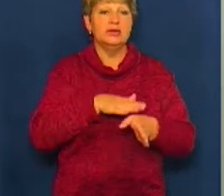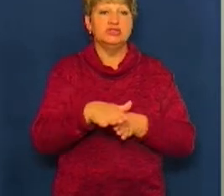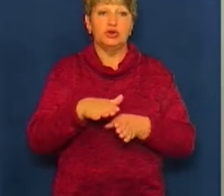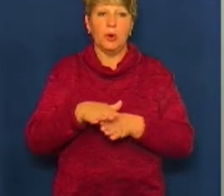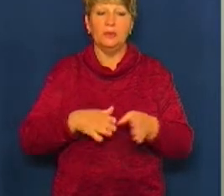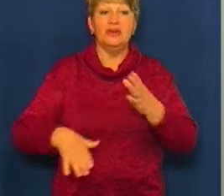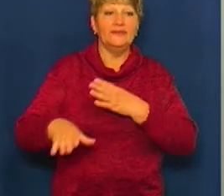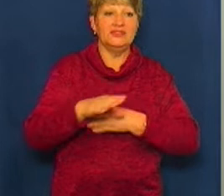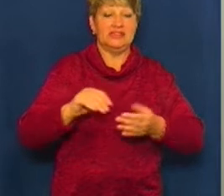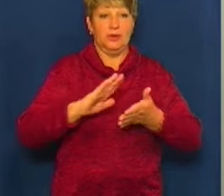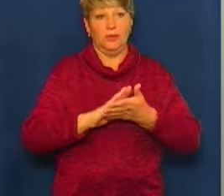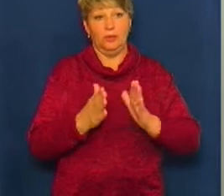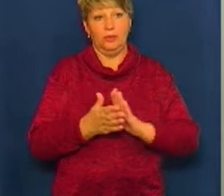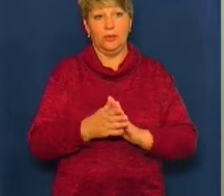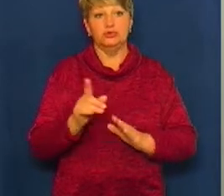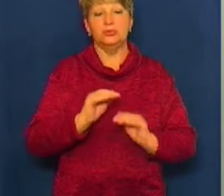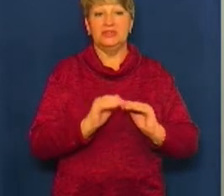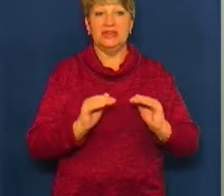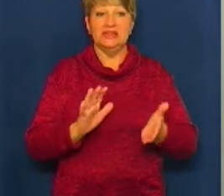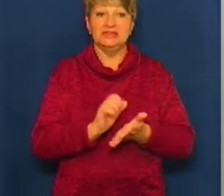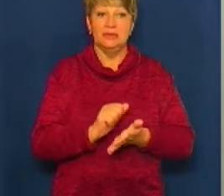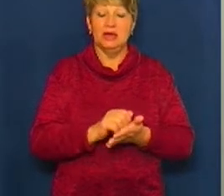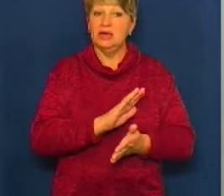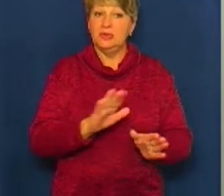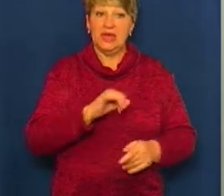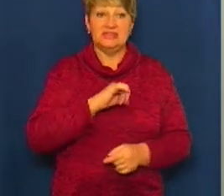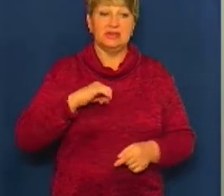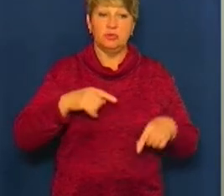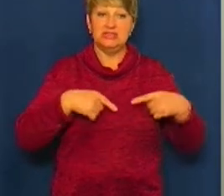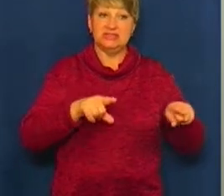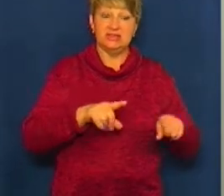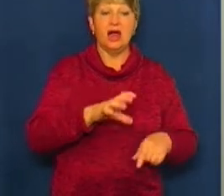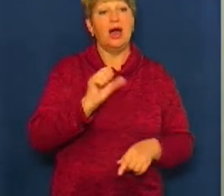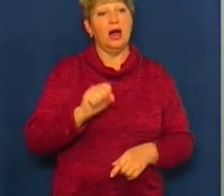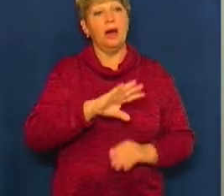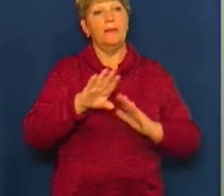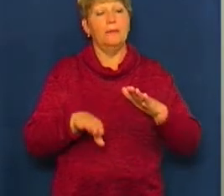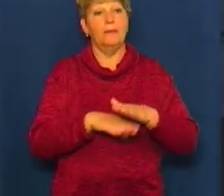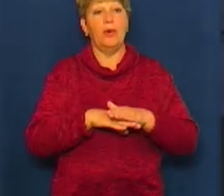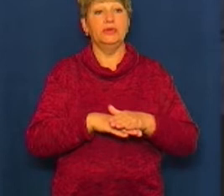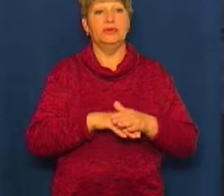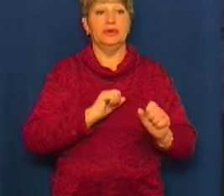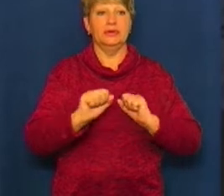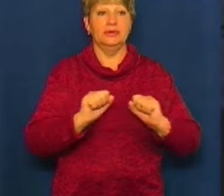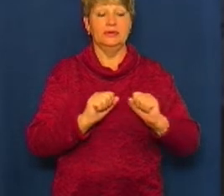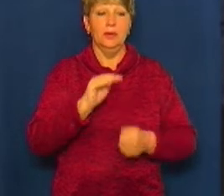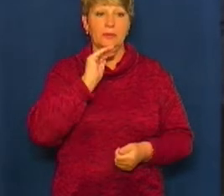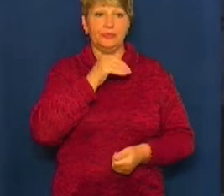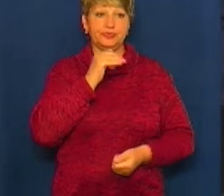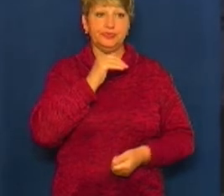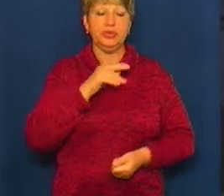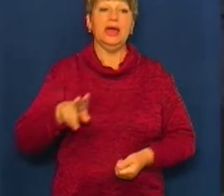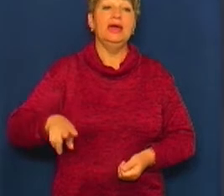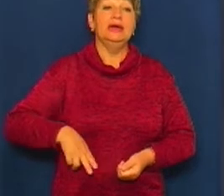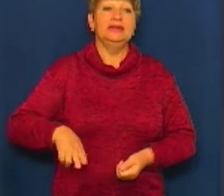всі умови для того, щоб діти займалися не самостійно, а все ж таки під керівництвом професіоналів. Директор департаменту освіти